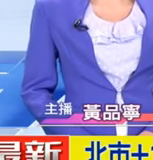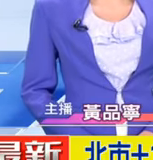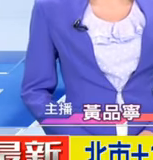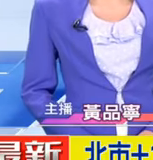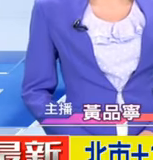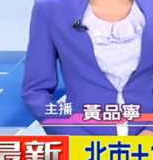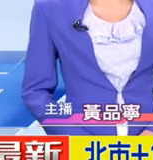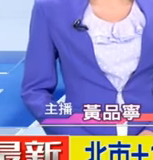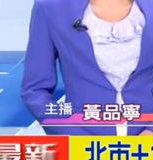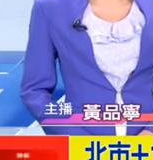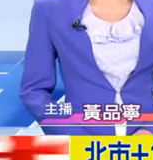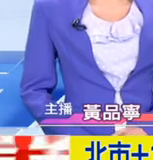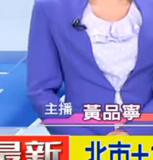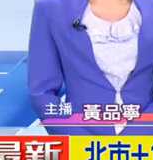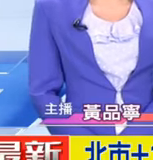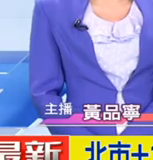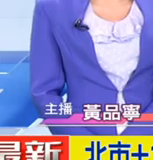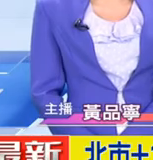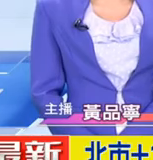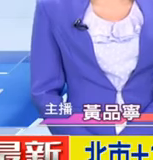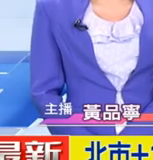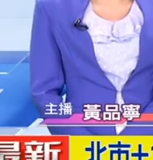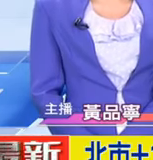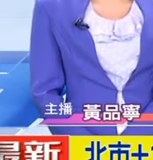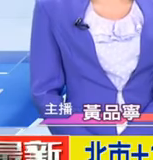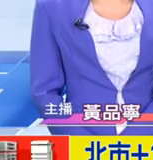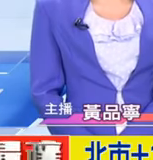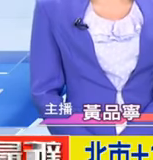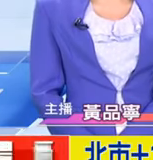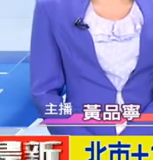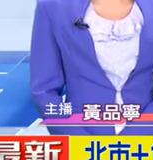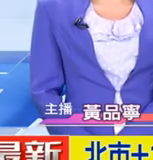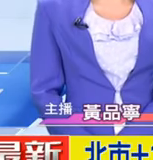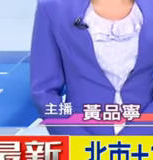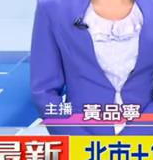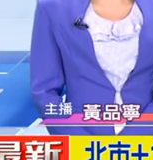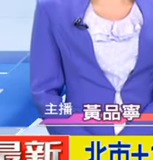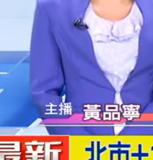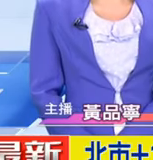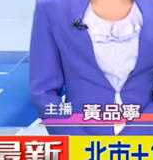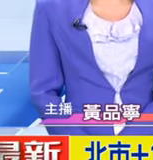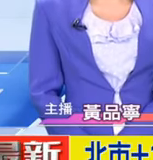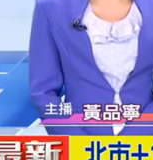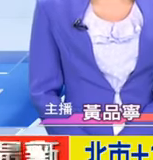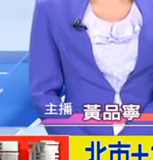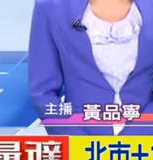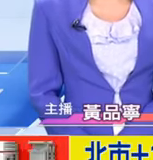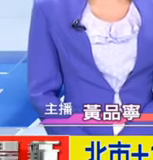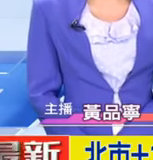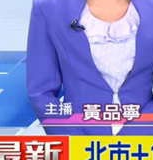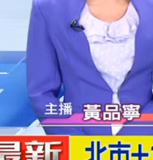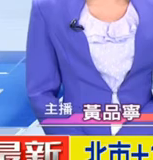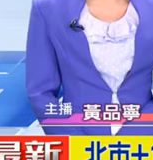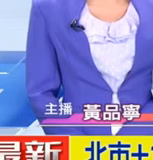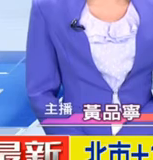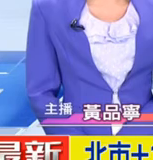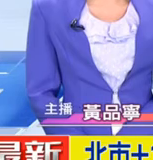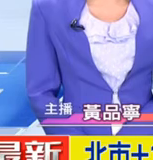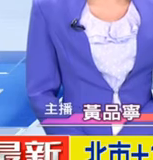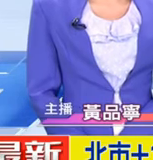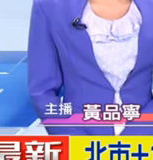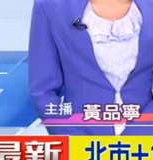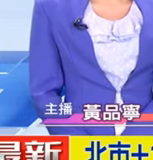15号从高雄回台的台北的孩子给传染的。黄珊珊表示，由于这名个案 CT 值很低，18号有症状，